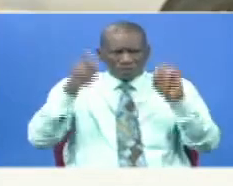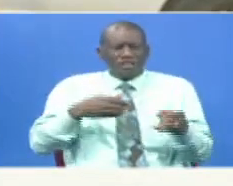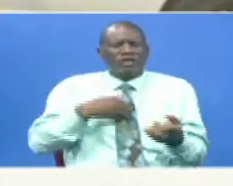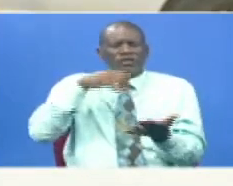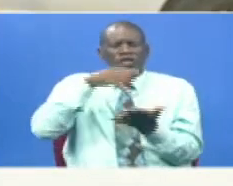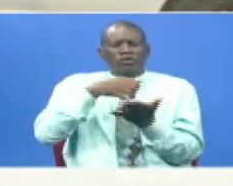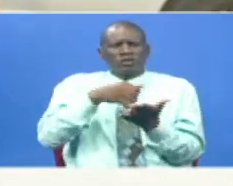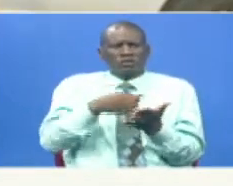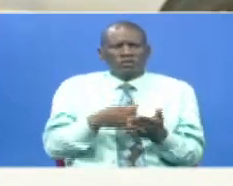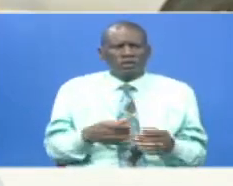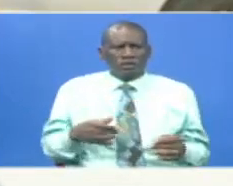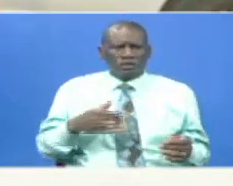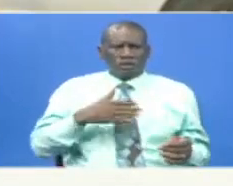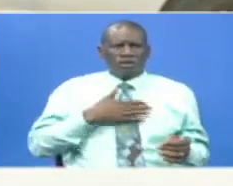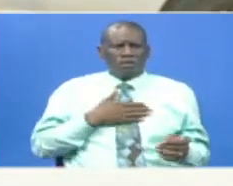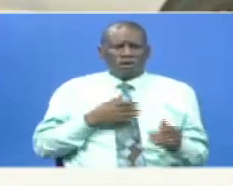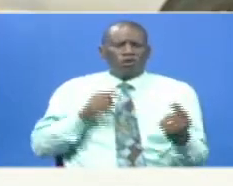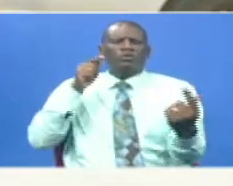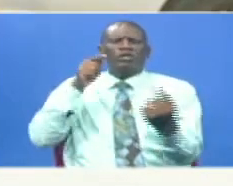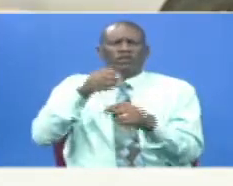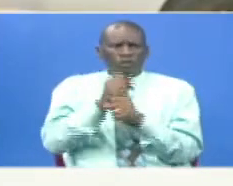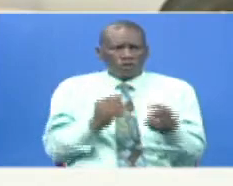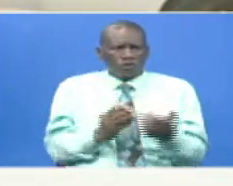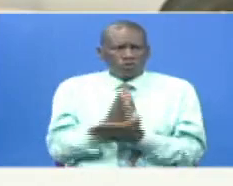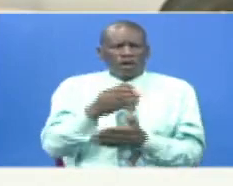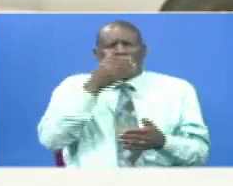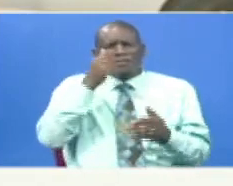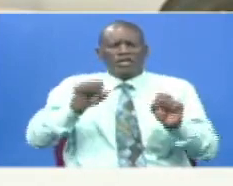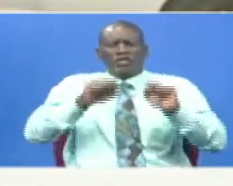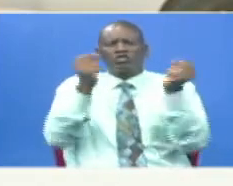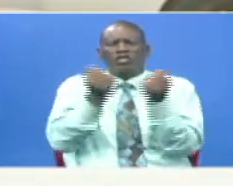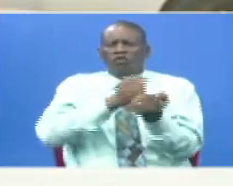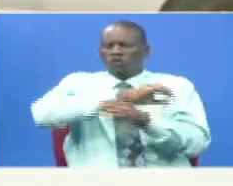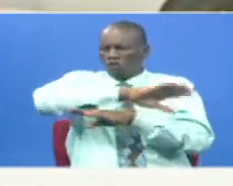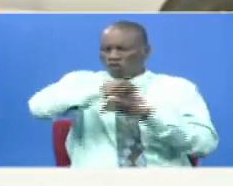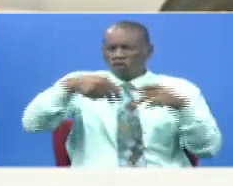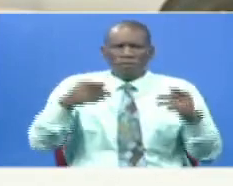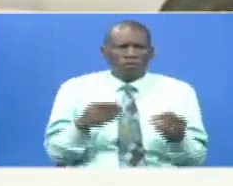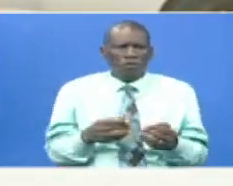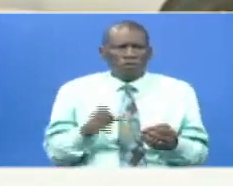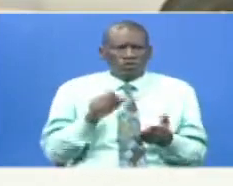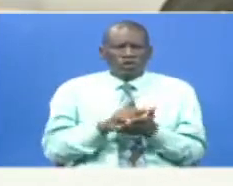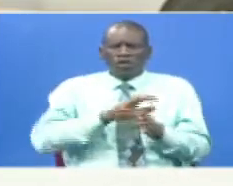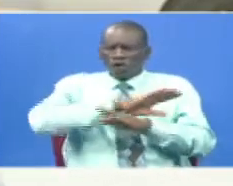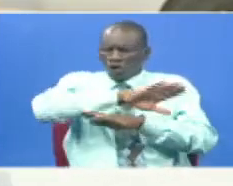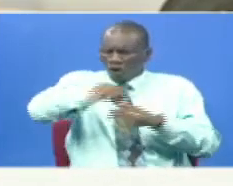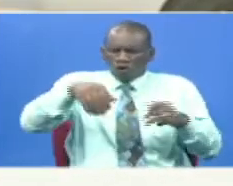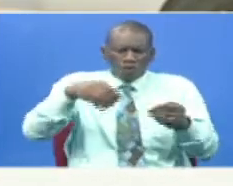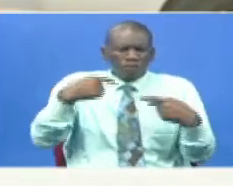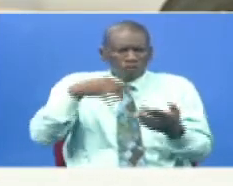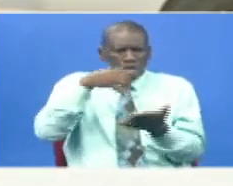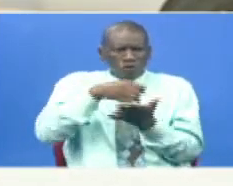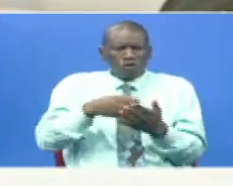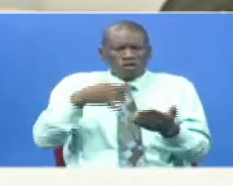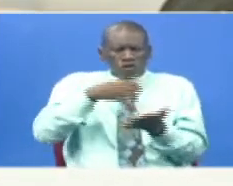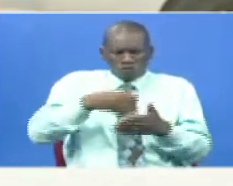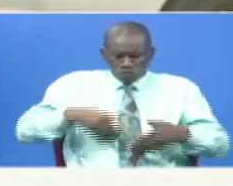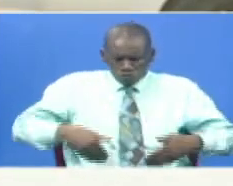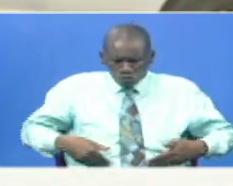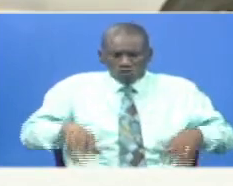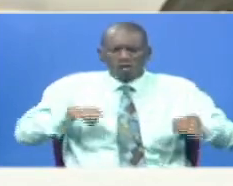inclusivity, because my main aim is to ensure what you call a better society for all of us, so that we have all inclusive people, including youths, people